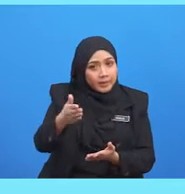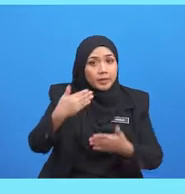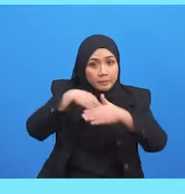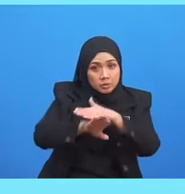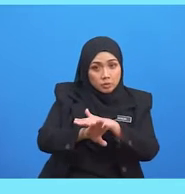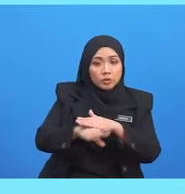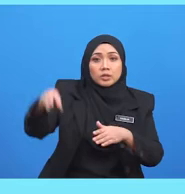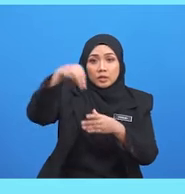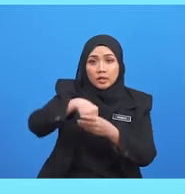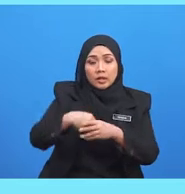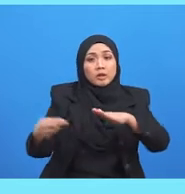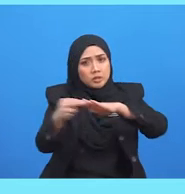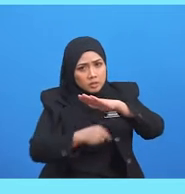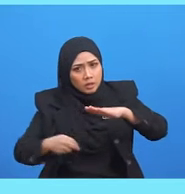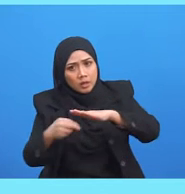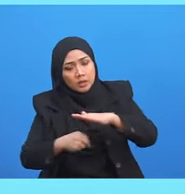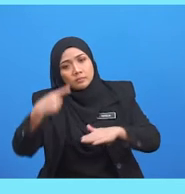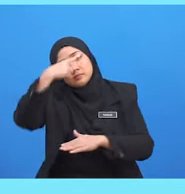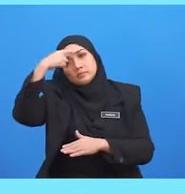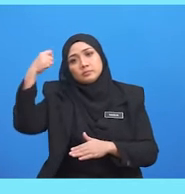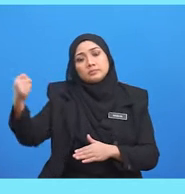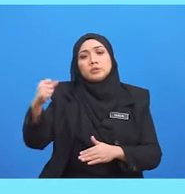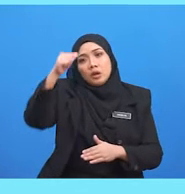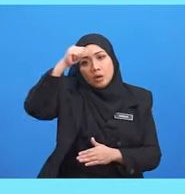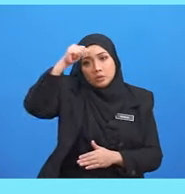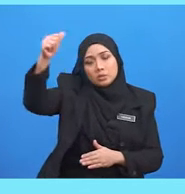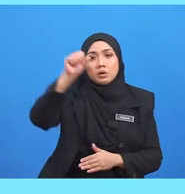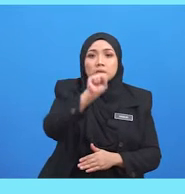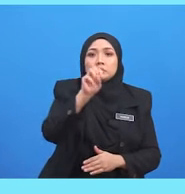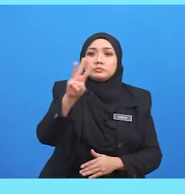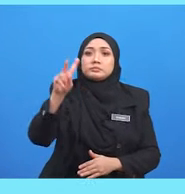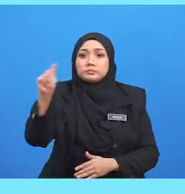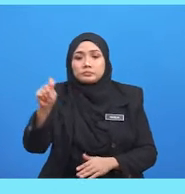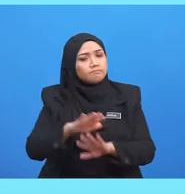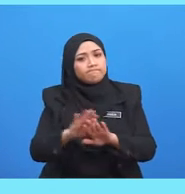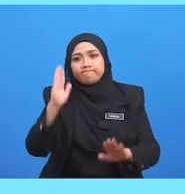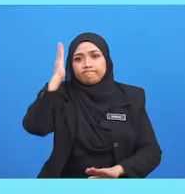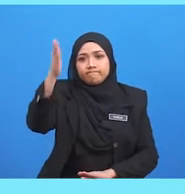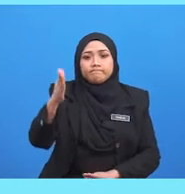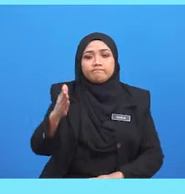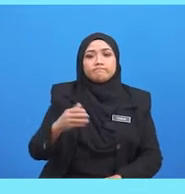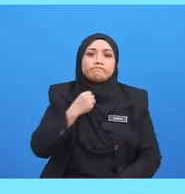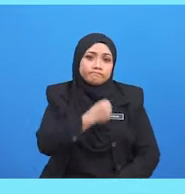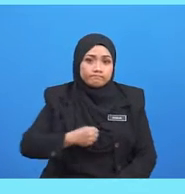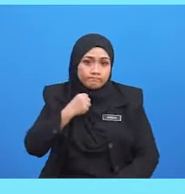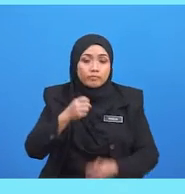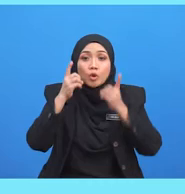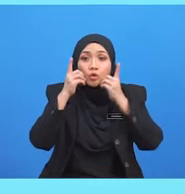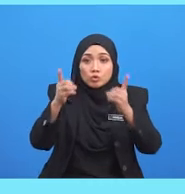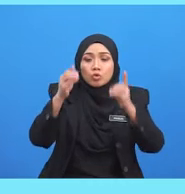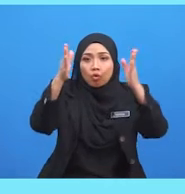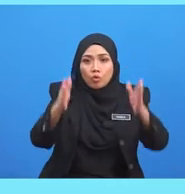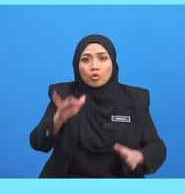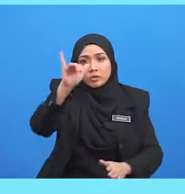akan dimasukkan ke dalam neraka kerana Allah SWT tidak akan mengampunkan